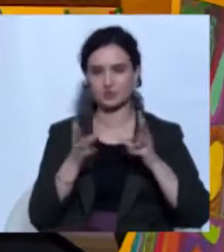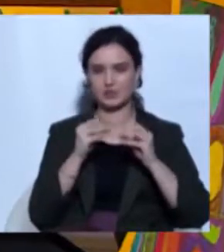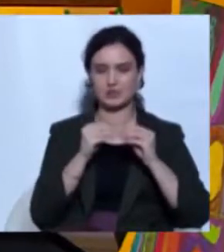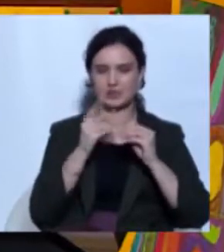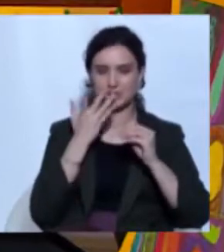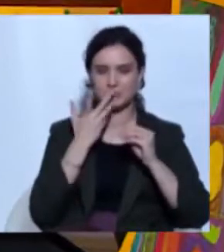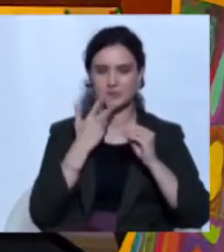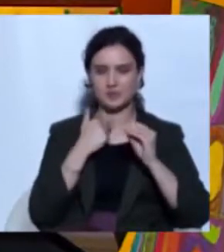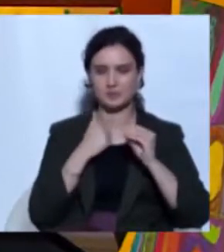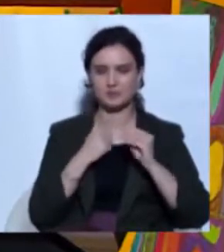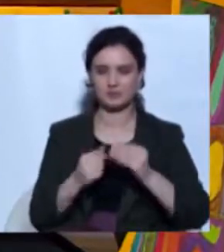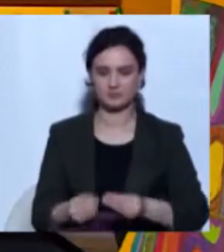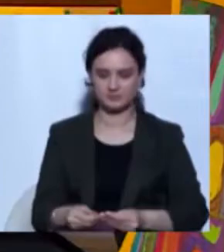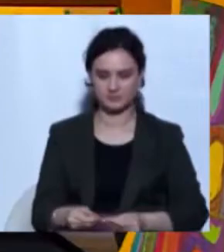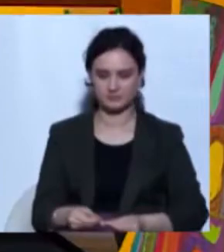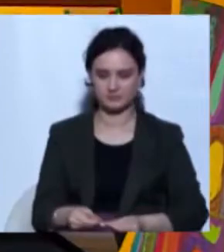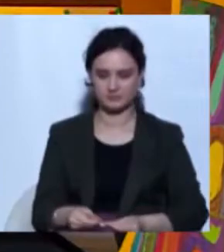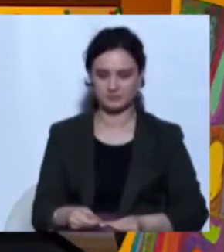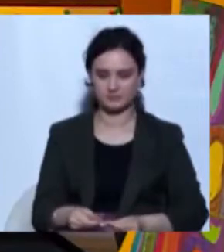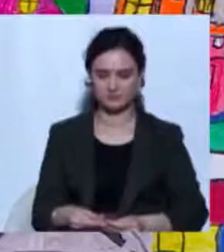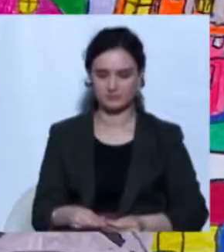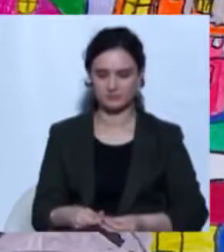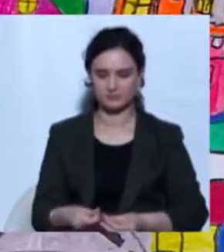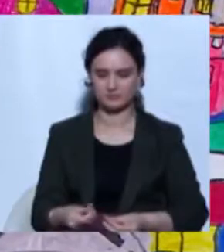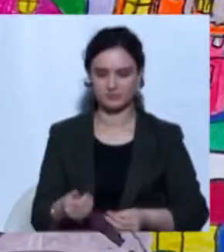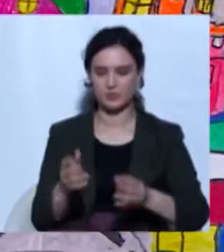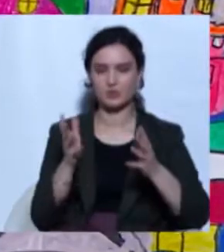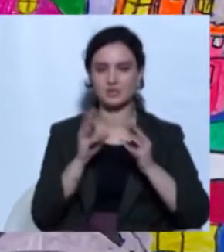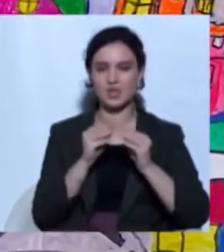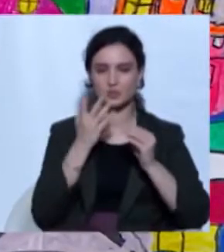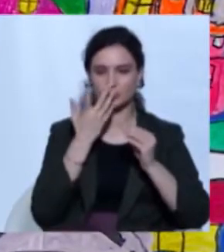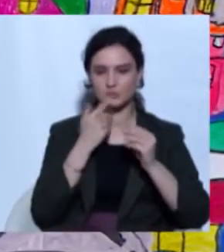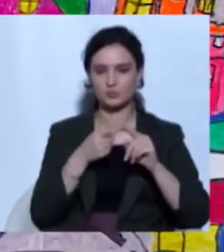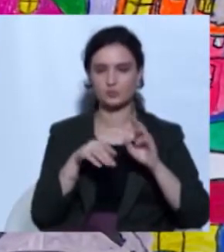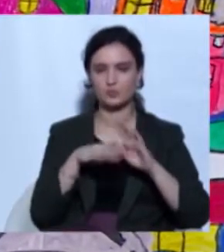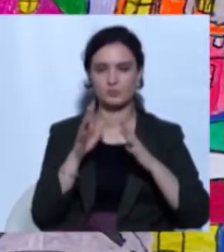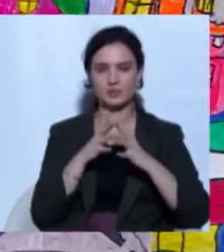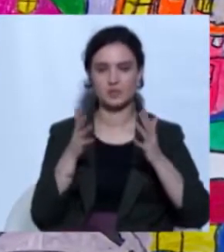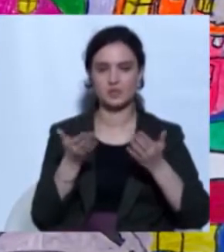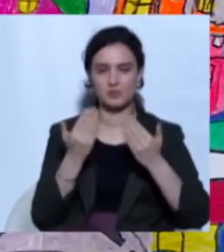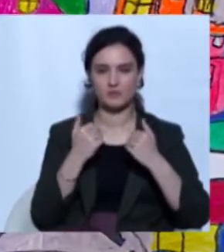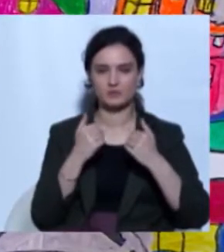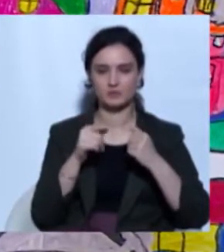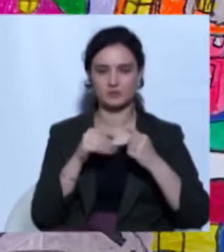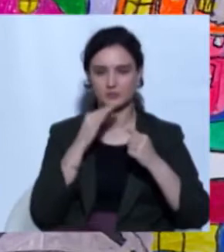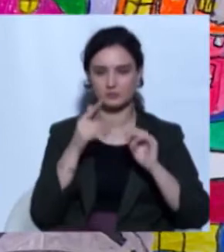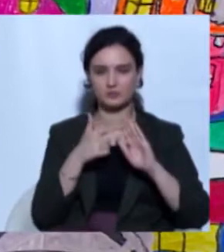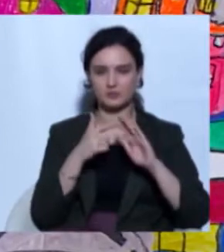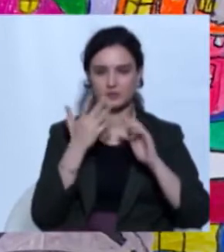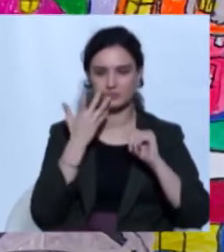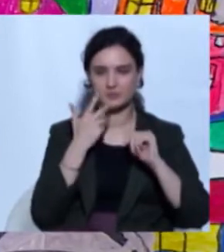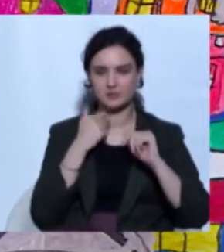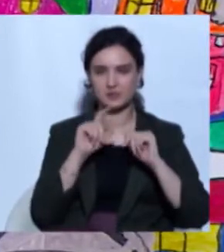შედგენილი ფერები, კიდევ კონტრასტული ფერები, ეს კი უფრო მეტი გამოვიდა, მაგრამ მეკეონებით 7 ფერი,